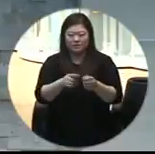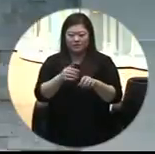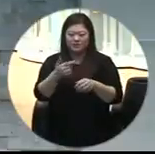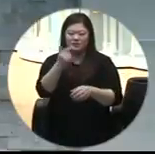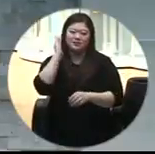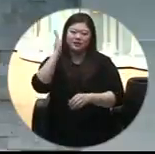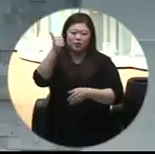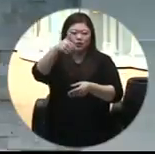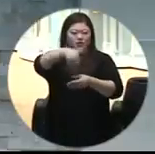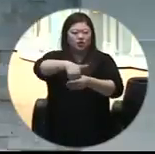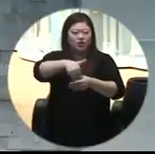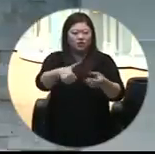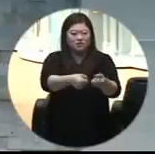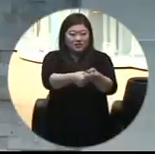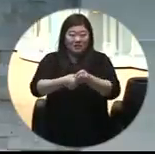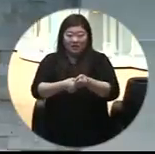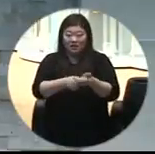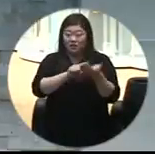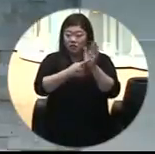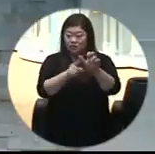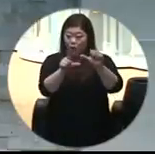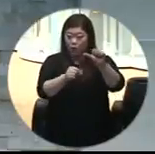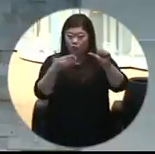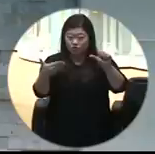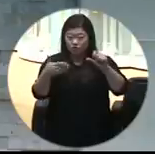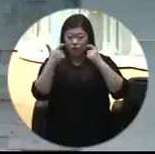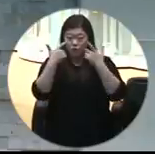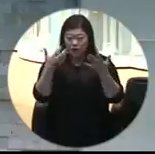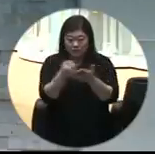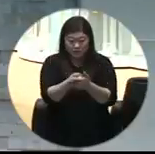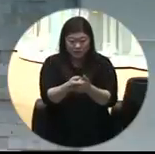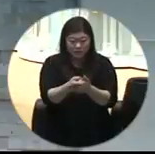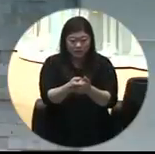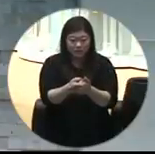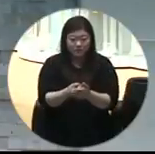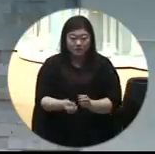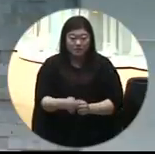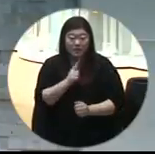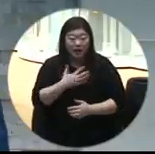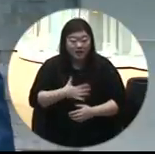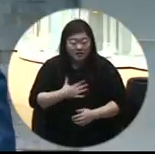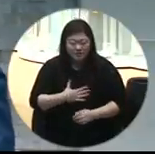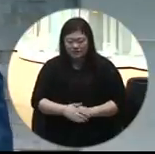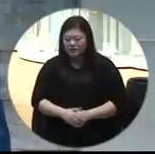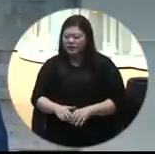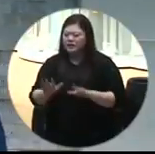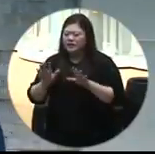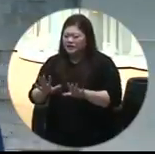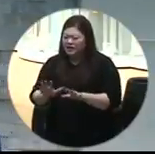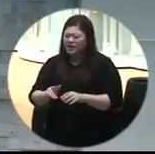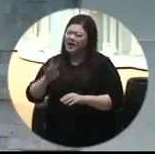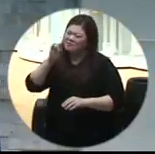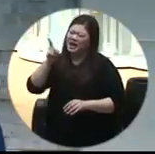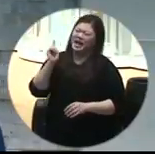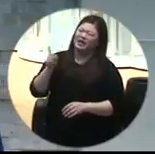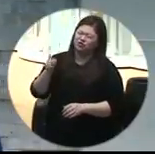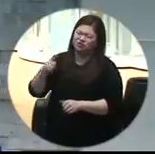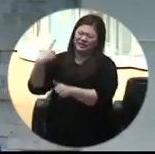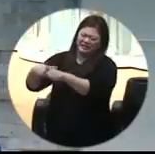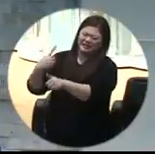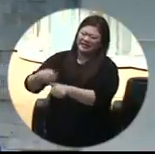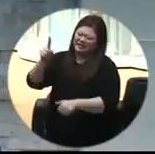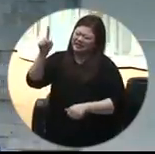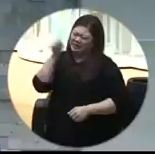이제는 이 나라가 더 이상 서로 소모적인 그러한 논쟁이나